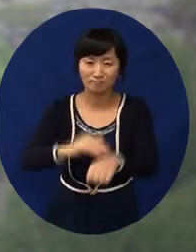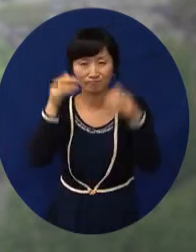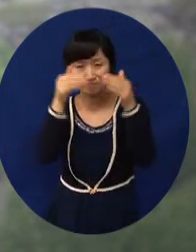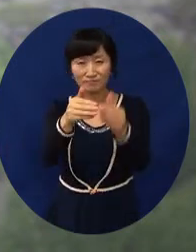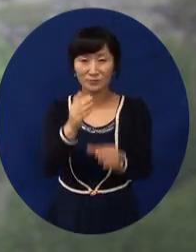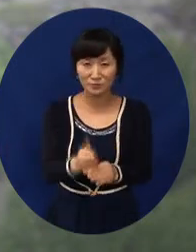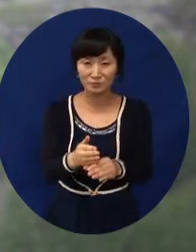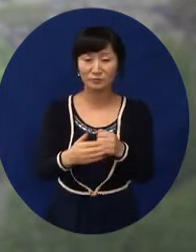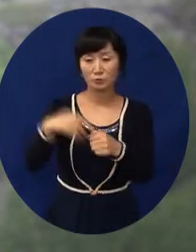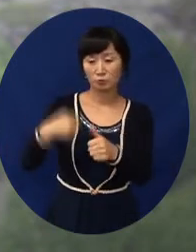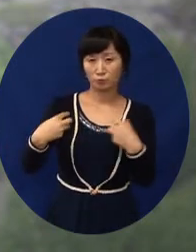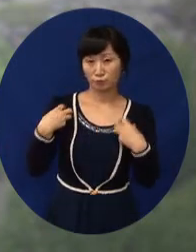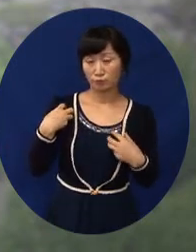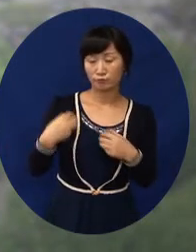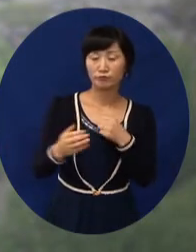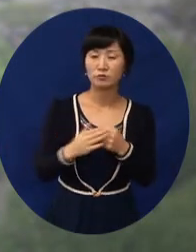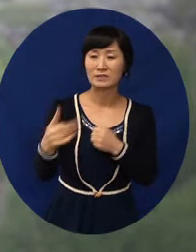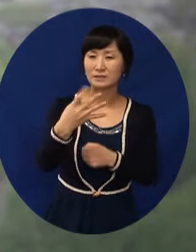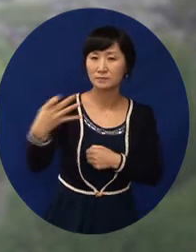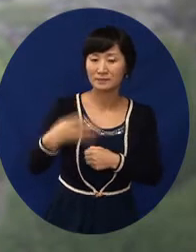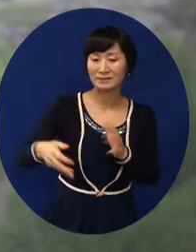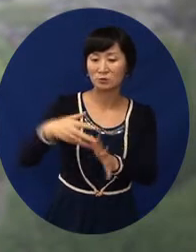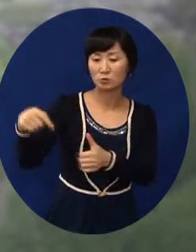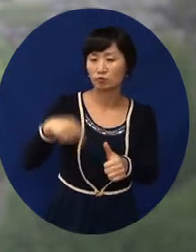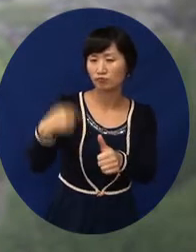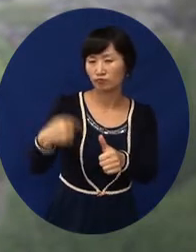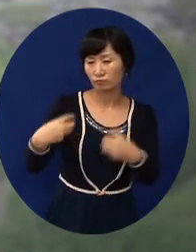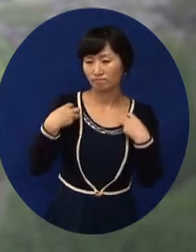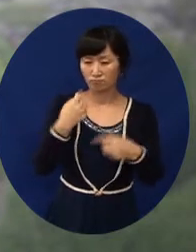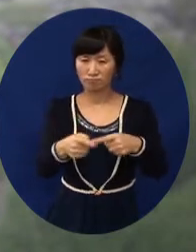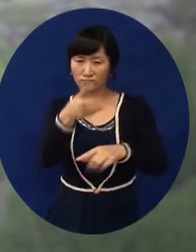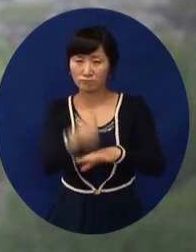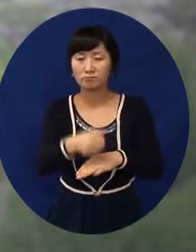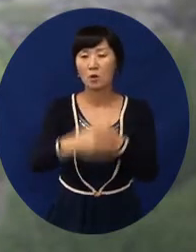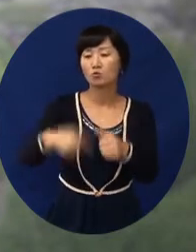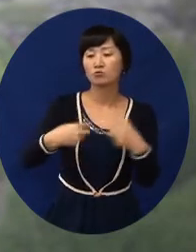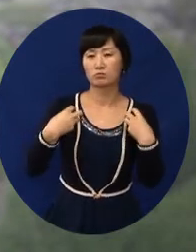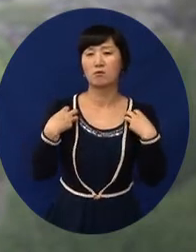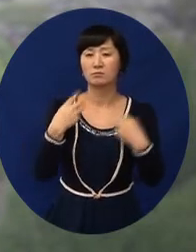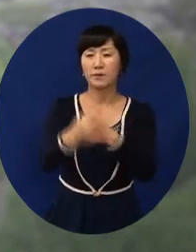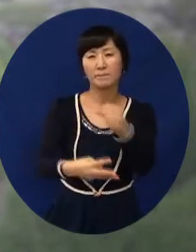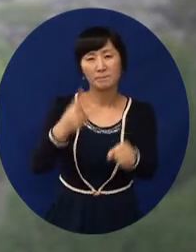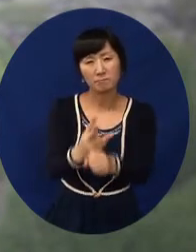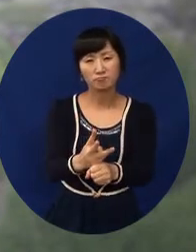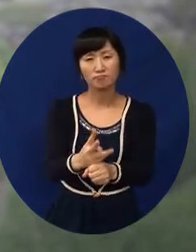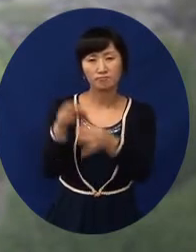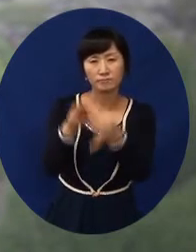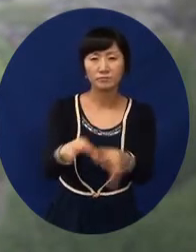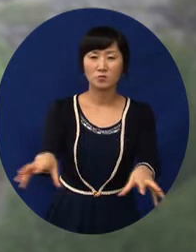있습니다. 교육부 주관 2014년도 시도교육청 평가에서 대구시 교육청이 3년 연속 종합